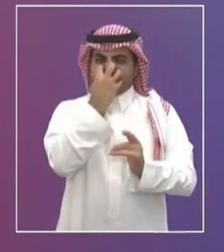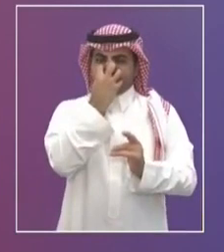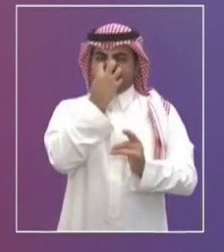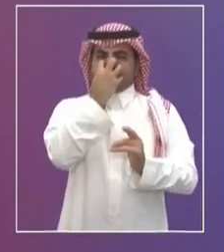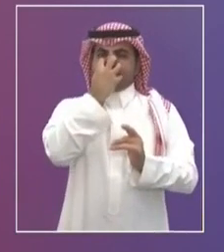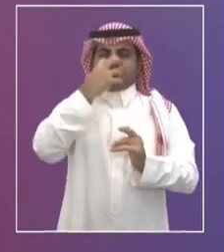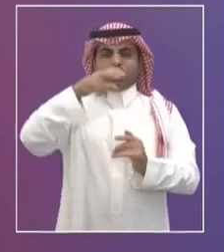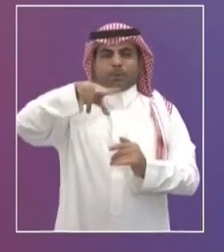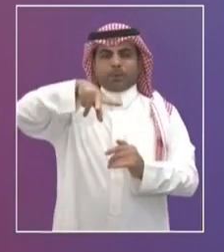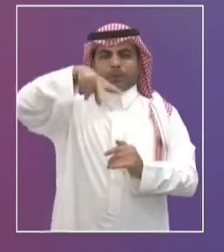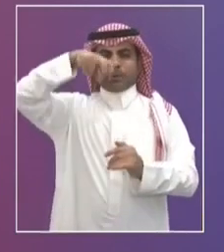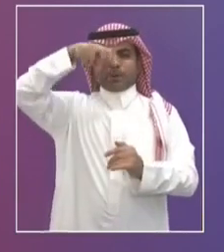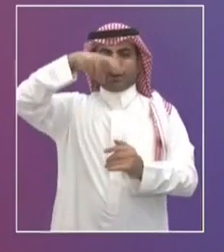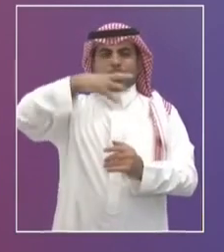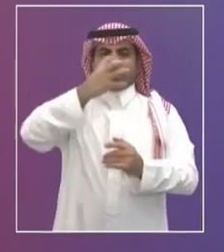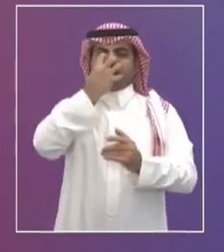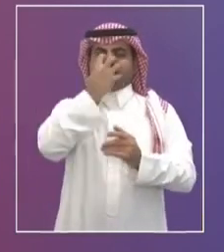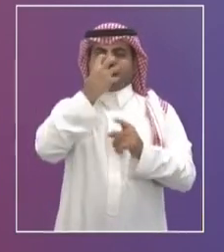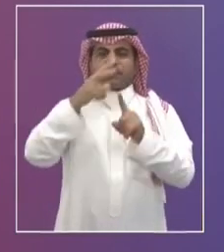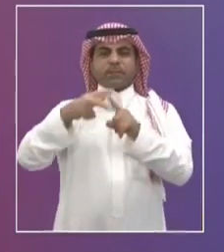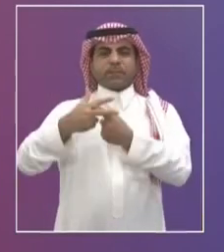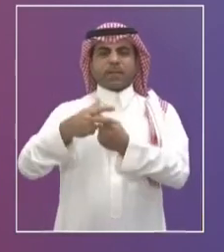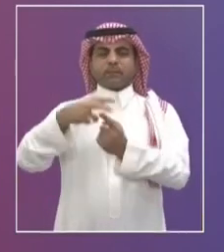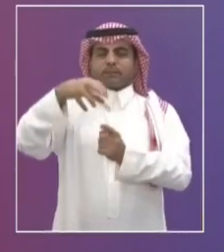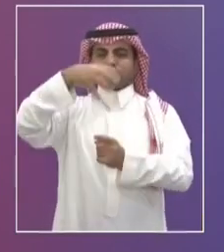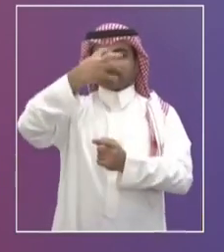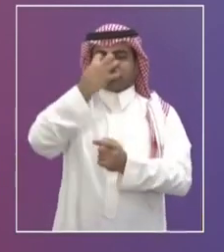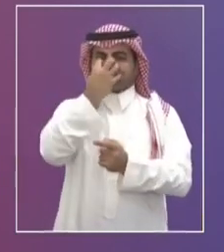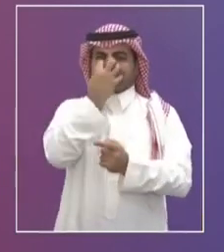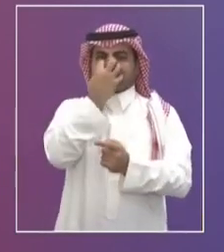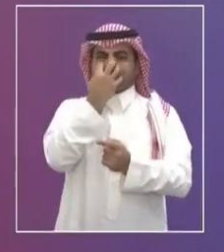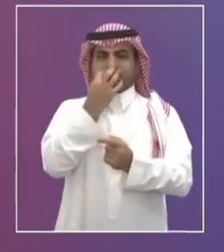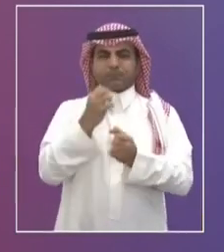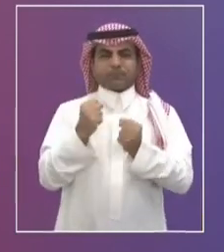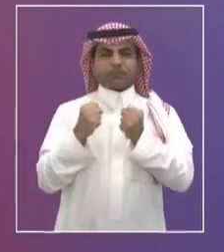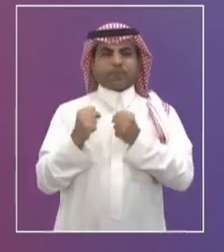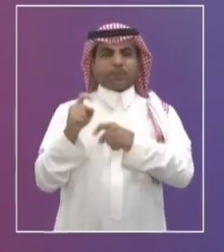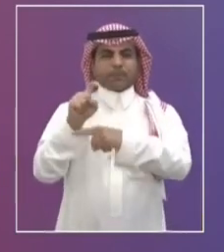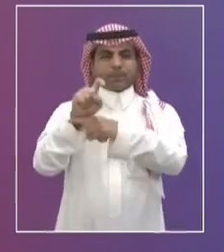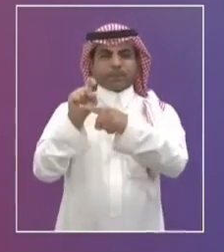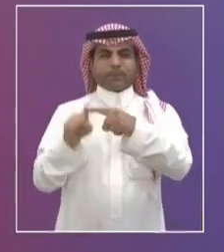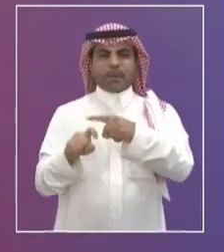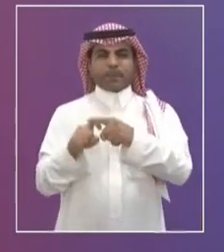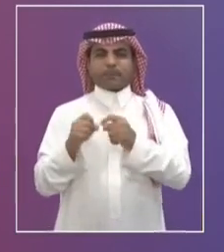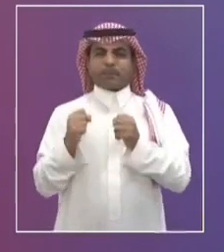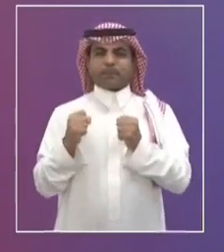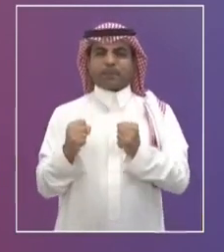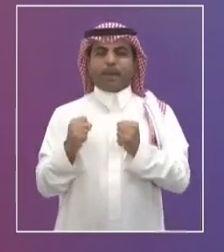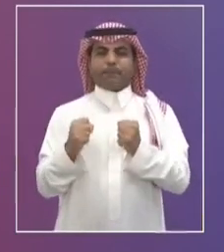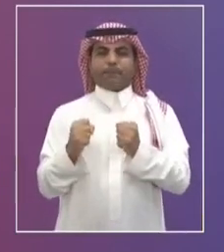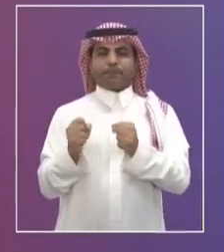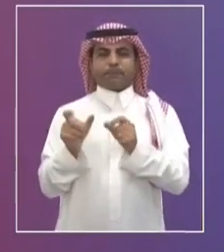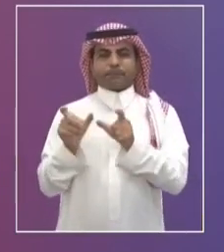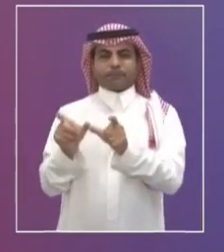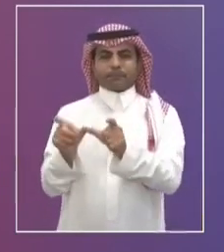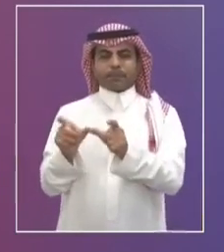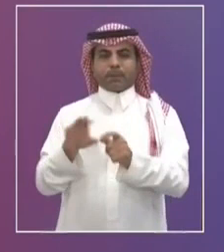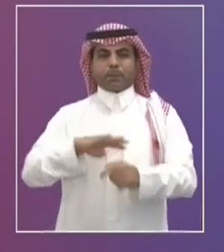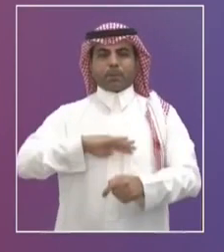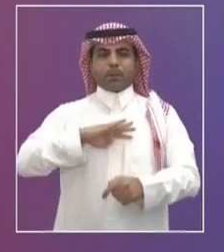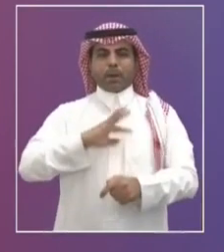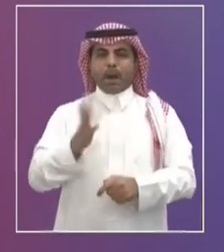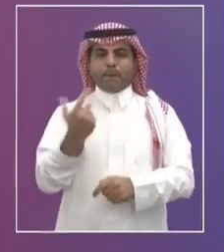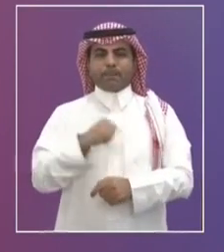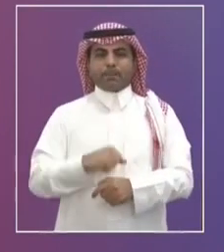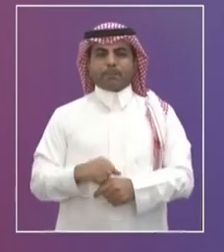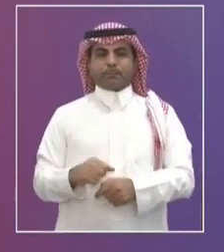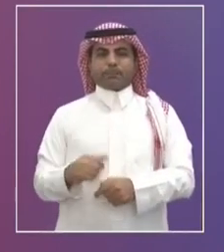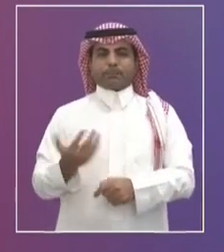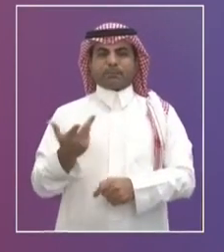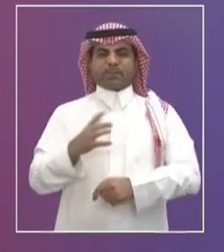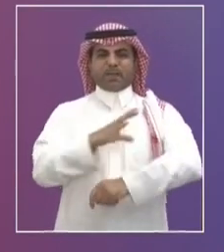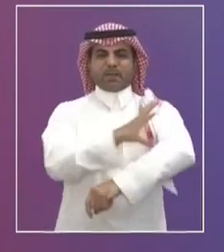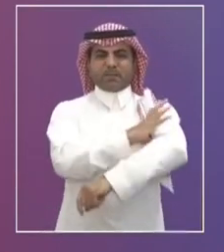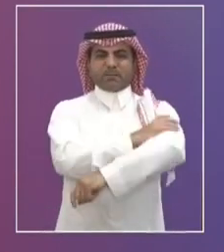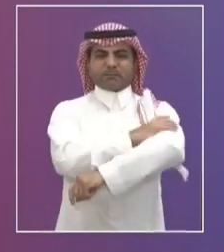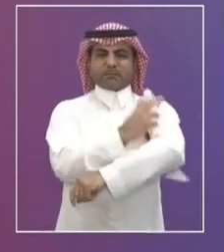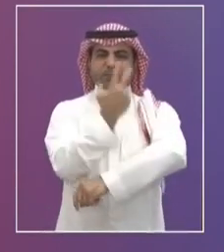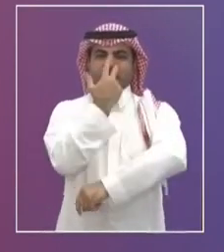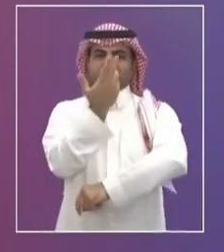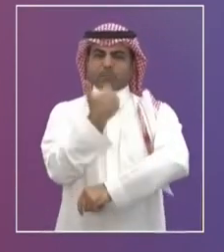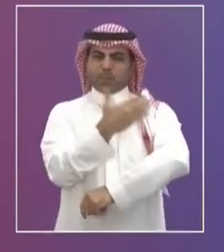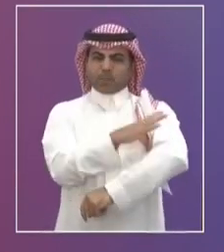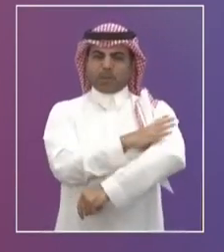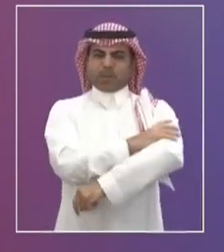الصناعي، وعادة هذه النسبة الأكبر تكون ضمن الفئة العمرية الأكثر خطورة ممن لديهم أمراض